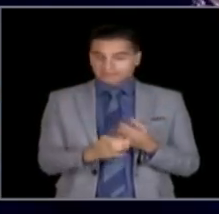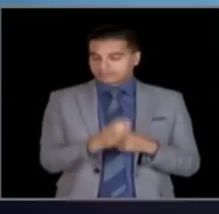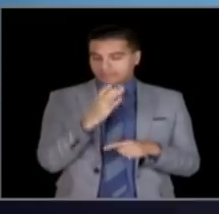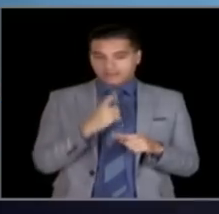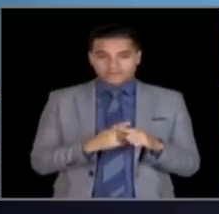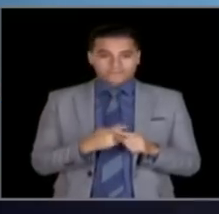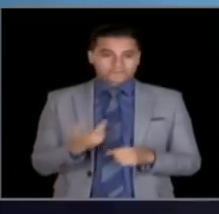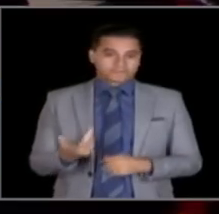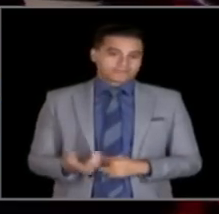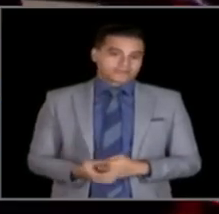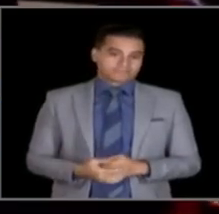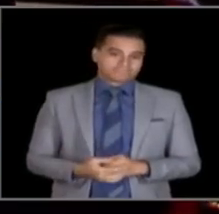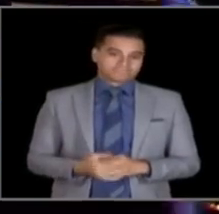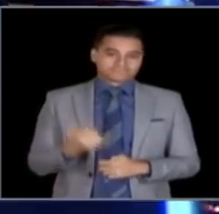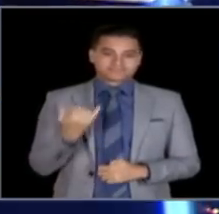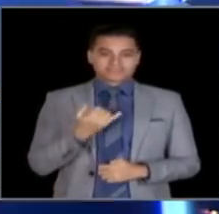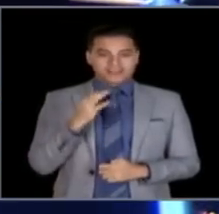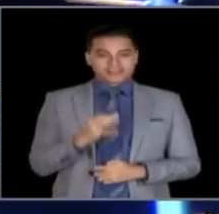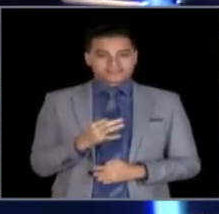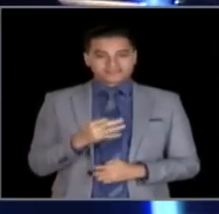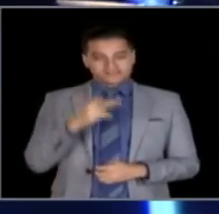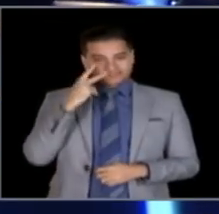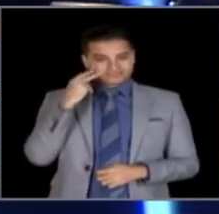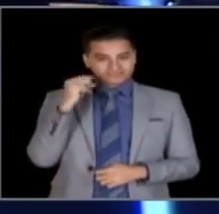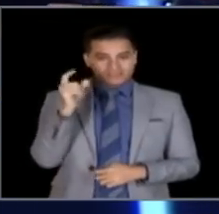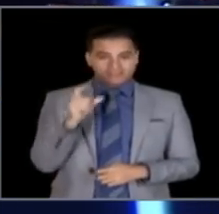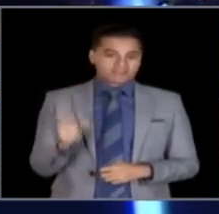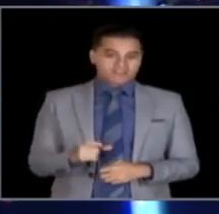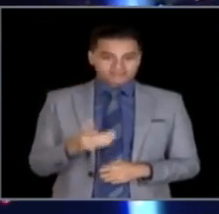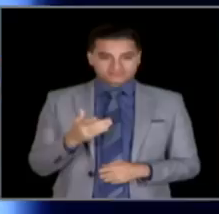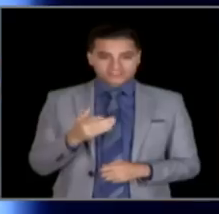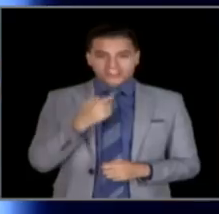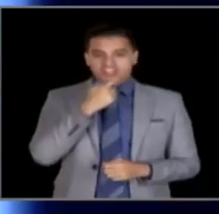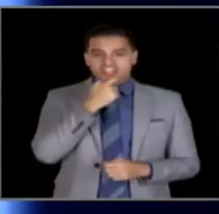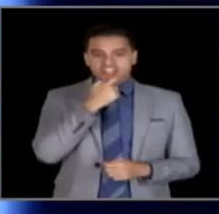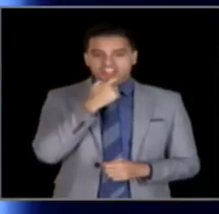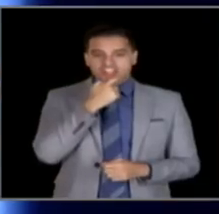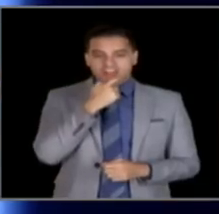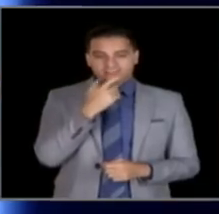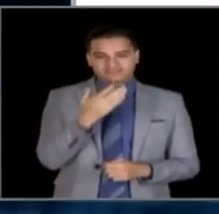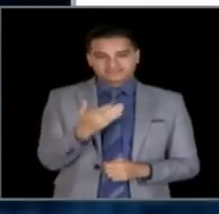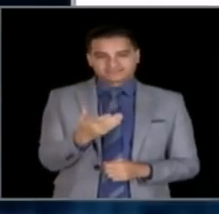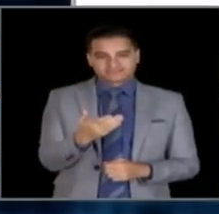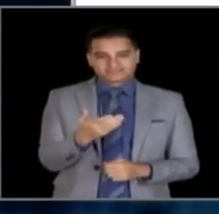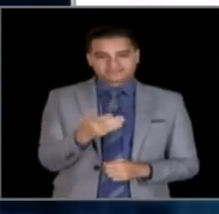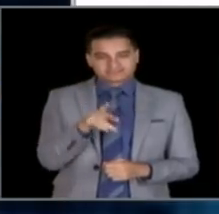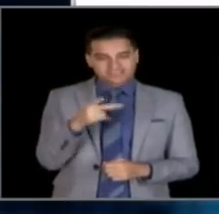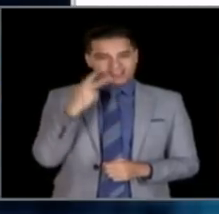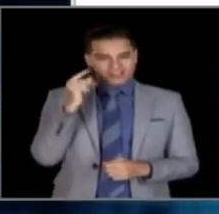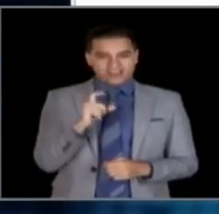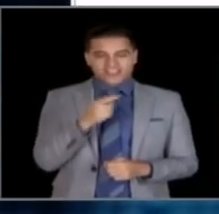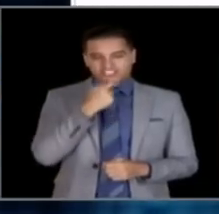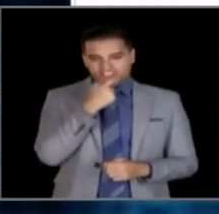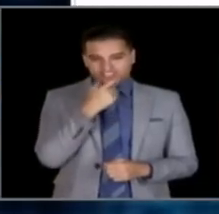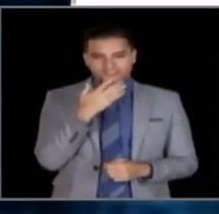إجابة خاطئة. السهل الممتنع. بالضبط كده. السؤال الأخير، واحد